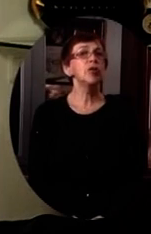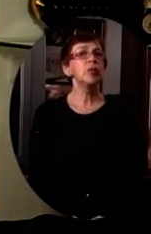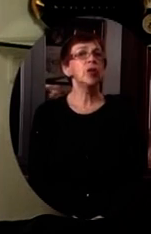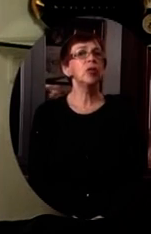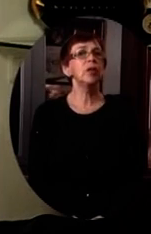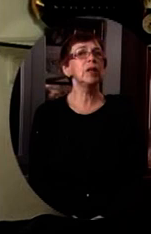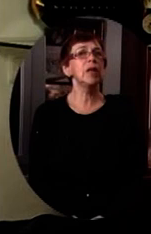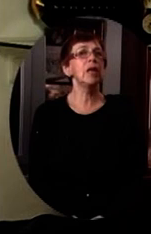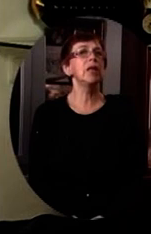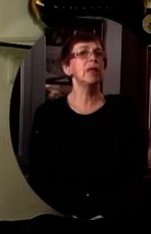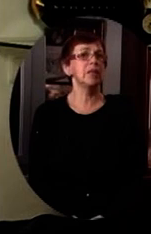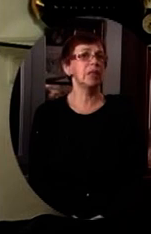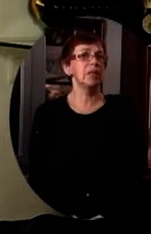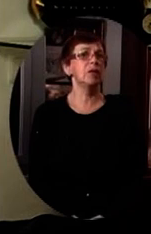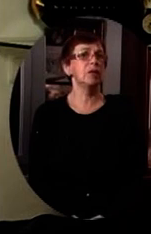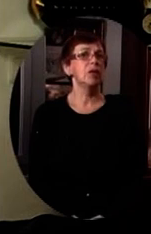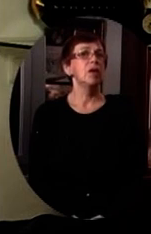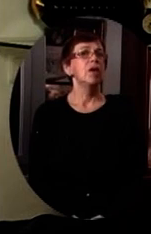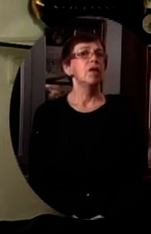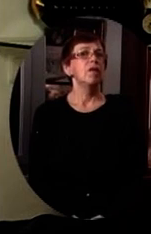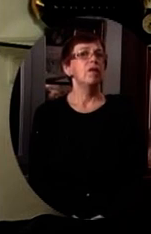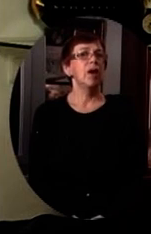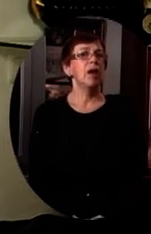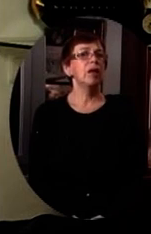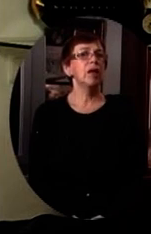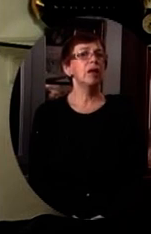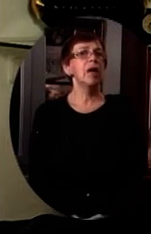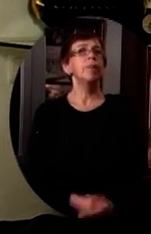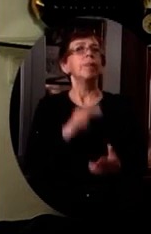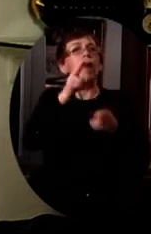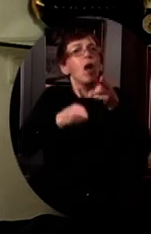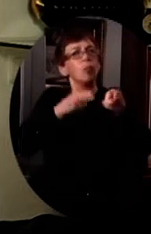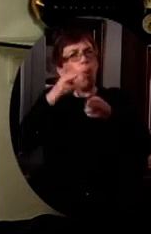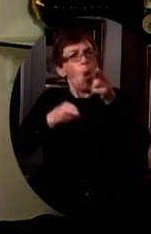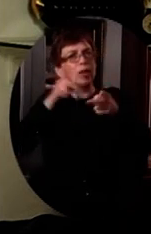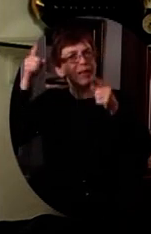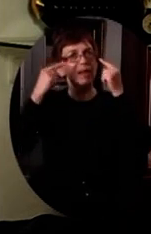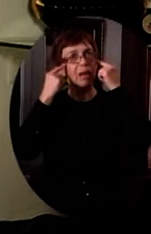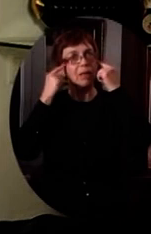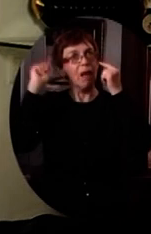אנחנו המשכנו את הדרך לקזחסטן. והתחנה...